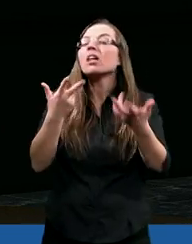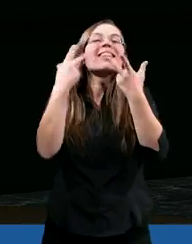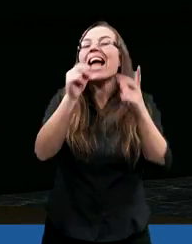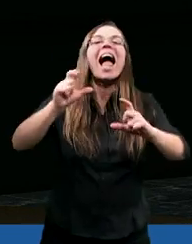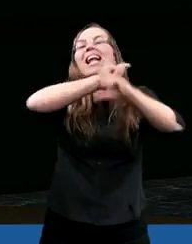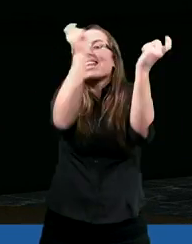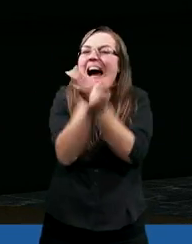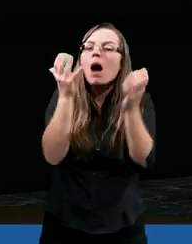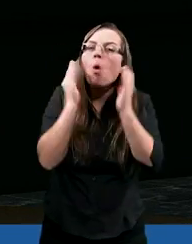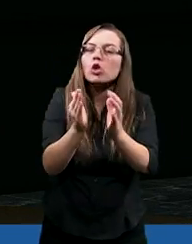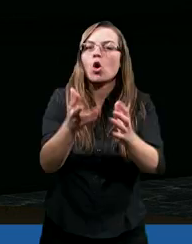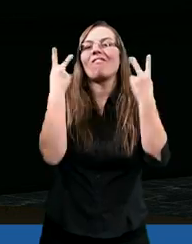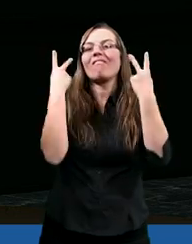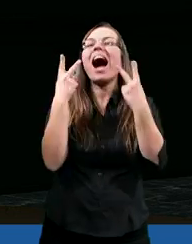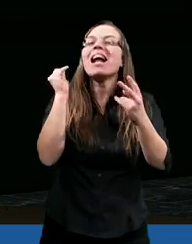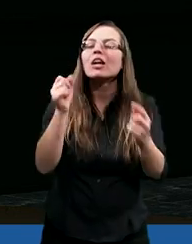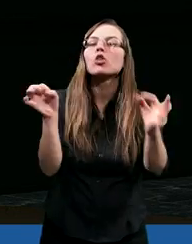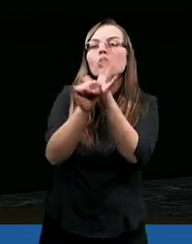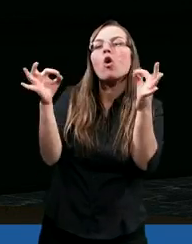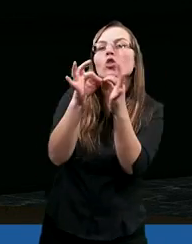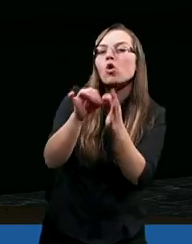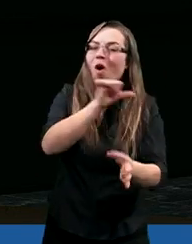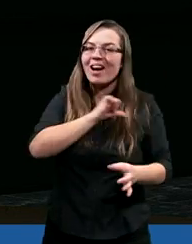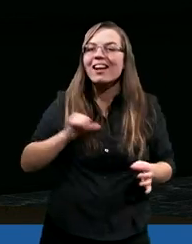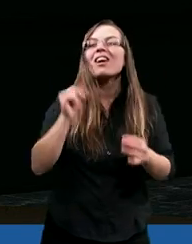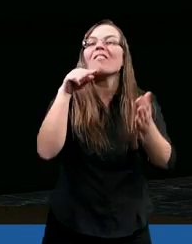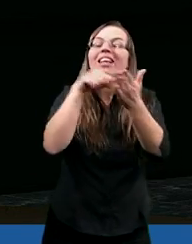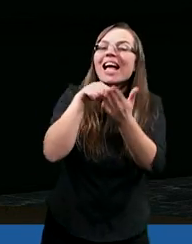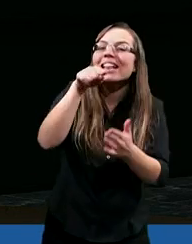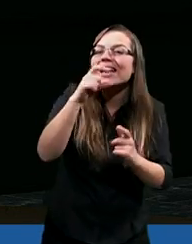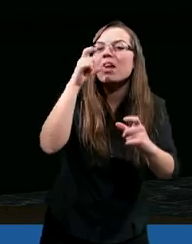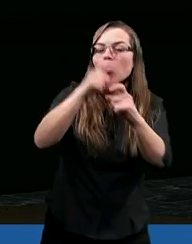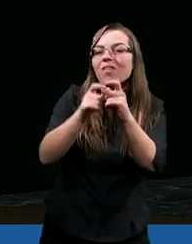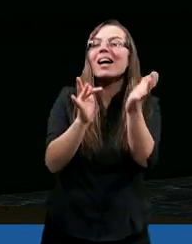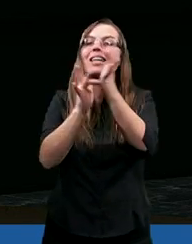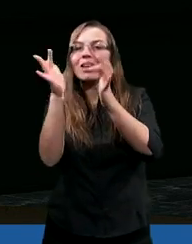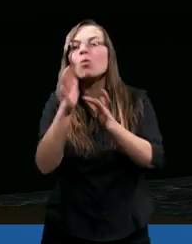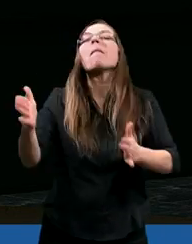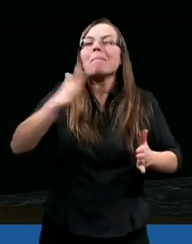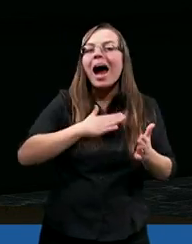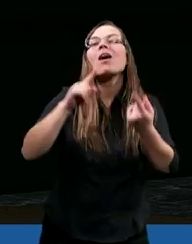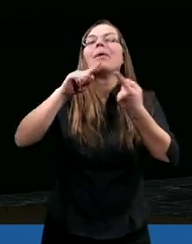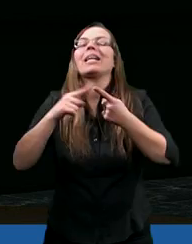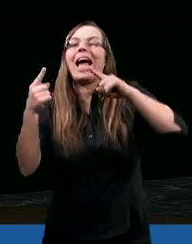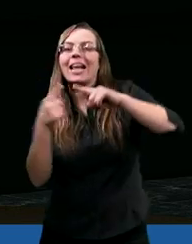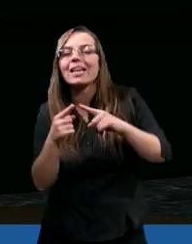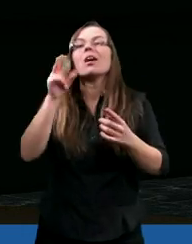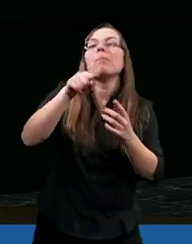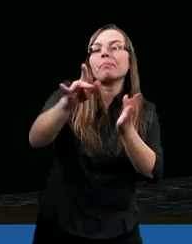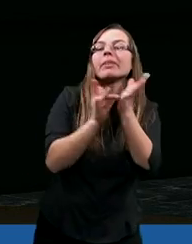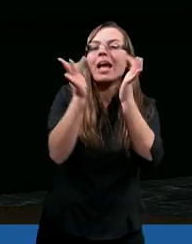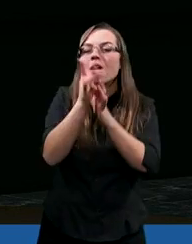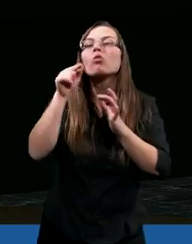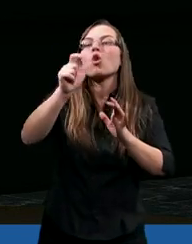je całościowo interpretować, czytać. I wtedy te słowa Jezusa mają sens, bo przecież Jezus,